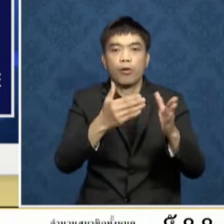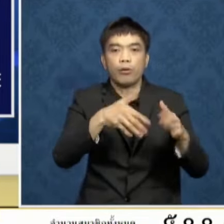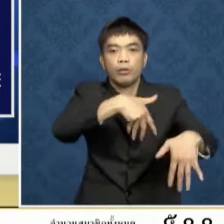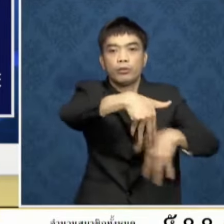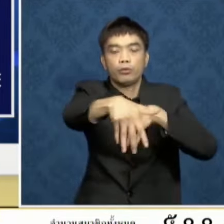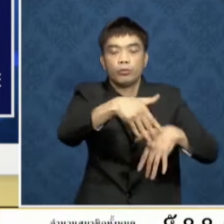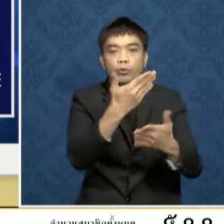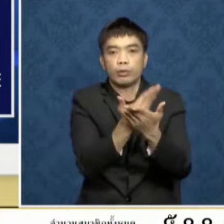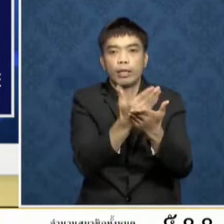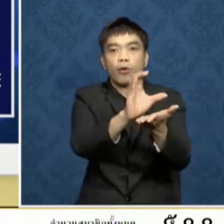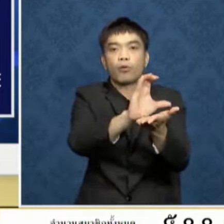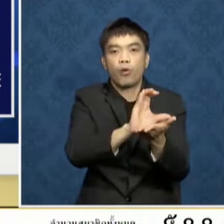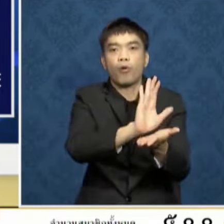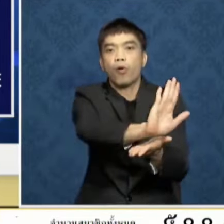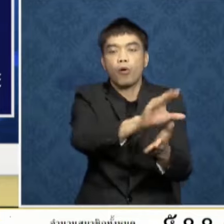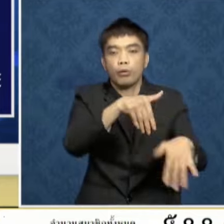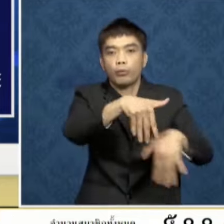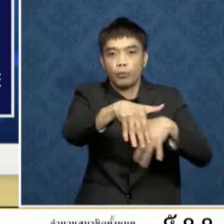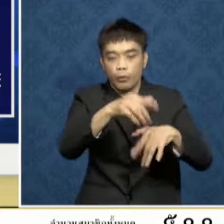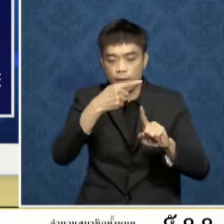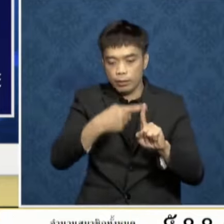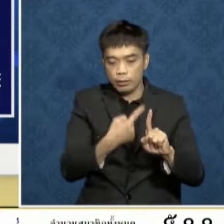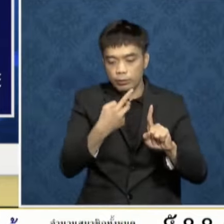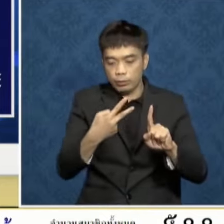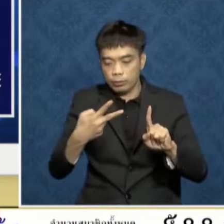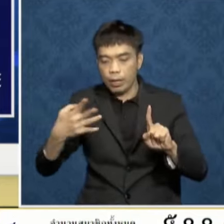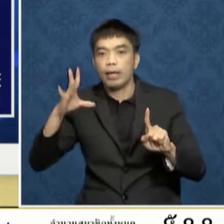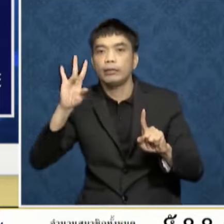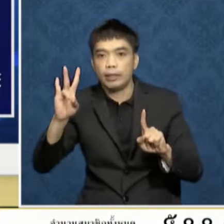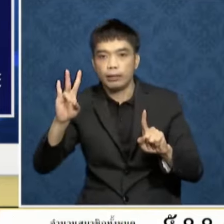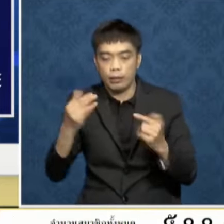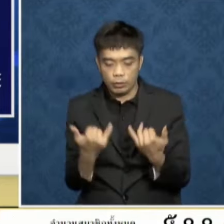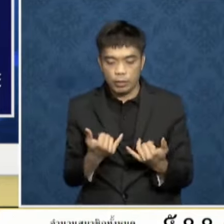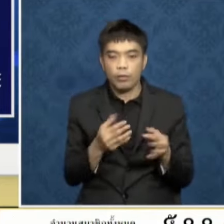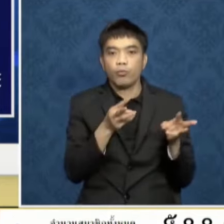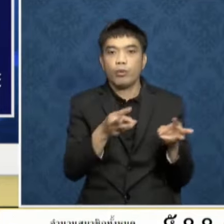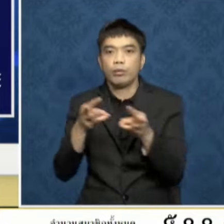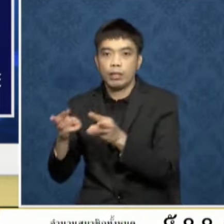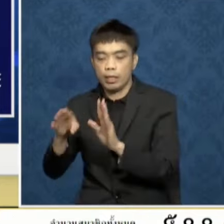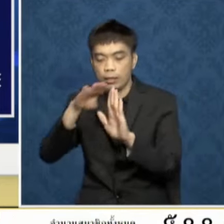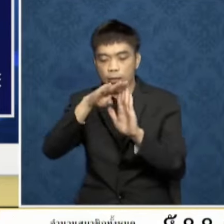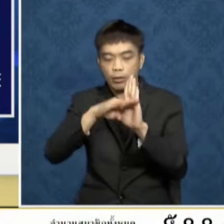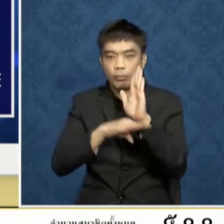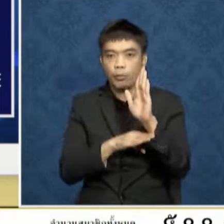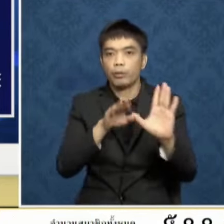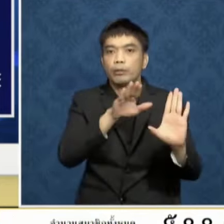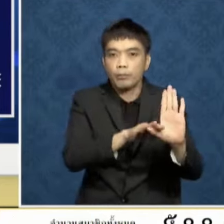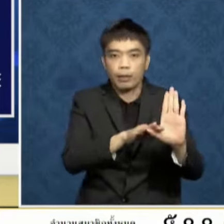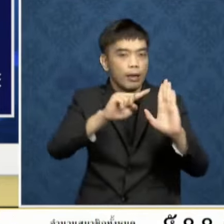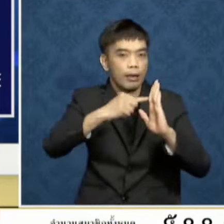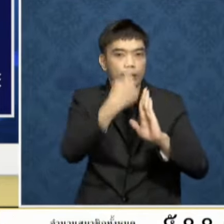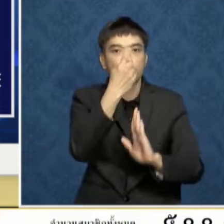นี่ระยะเวลาผ่านไปแล้วเกือบ 7เดือนกระบวนการลงทะเบียนก็ยังไม่สามารถที่จะเริ่มขึ้นได้เลยค่ะแม้แต่